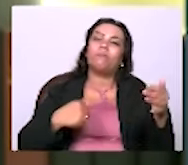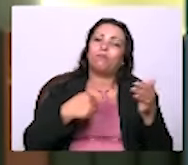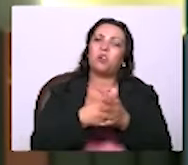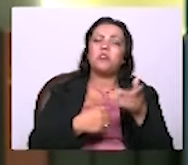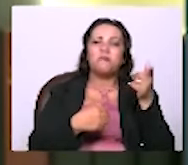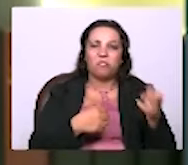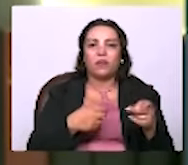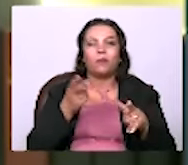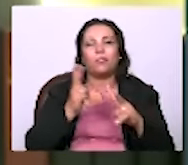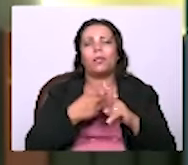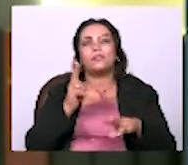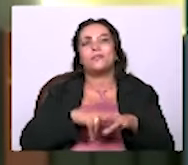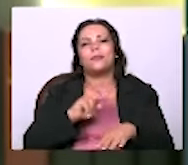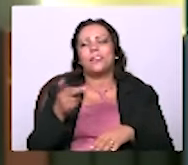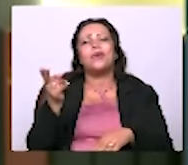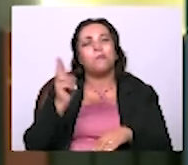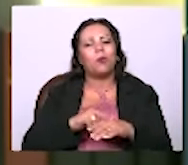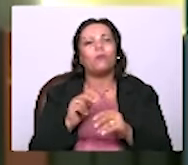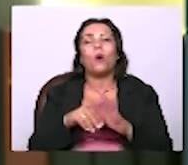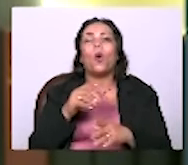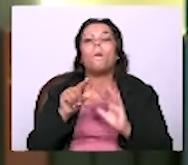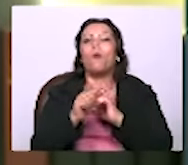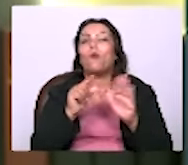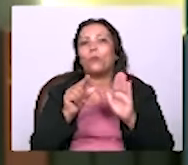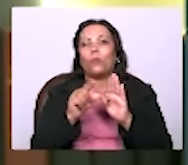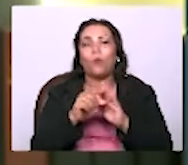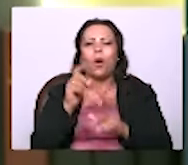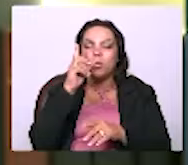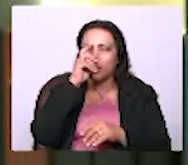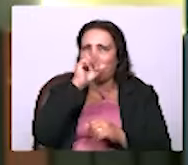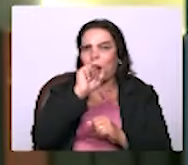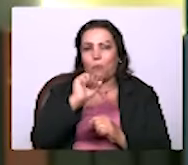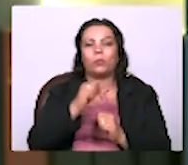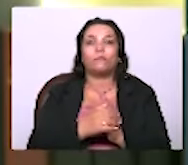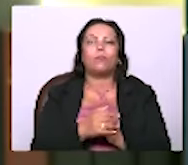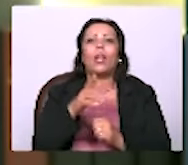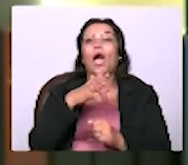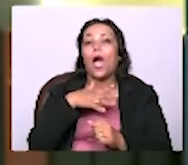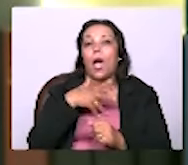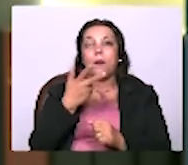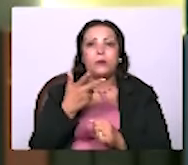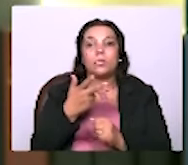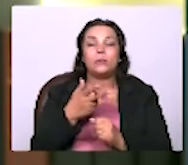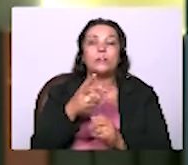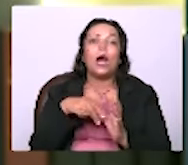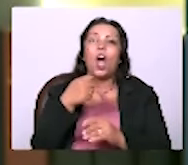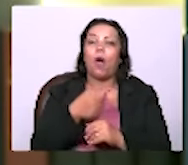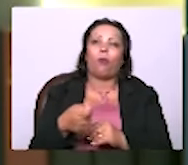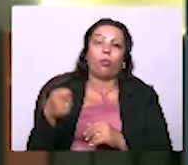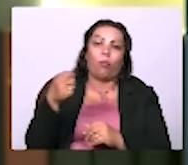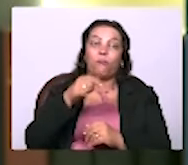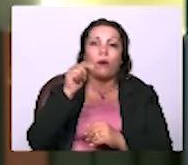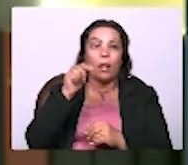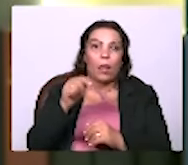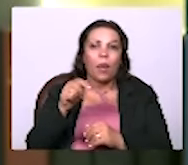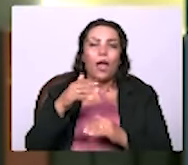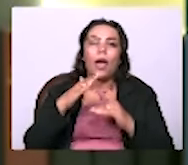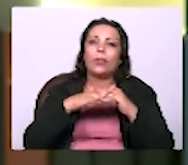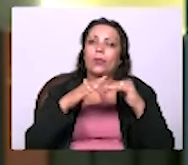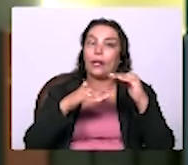ولغيره فطبعا يعني مساله صعبه جدا ودي محتاجه بالاضافه ل